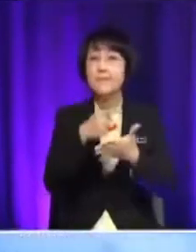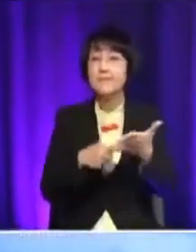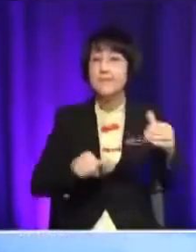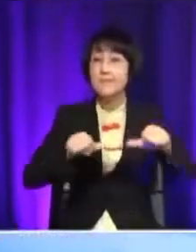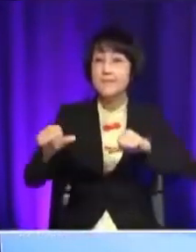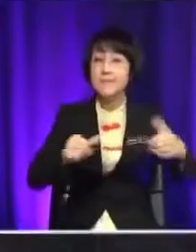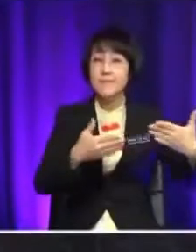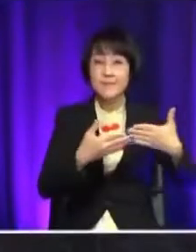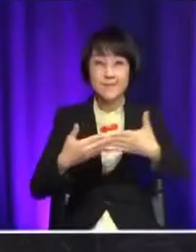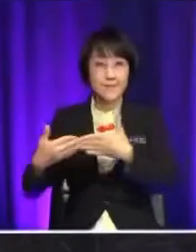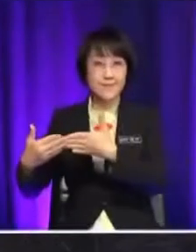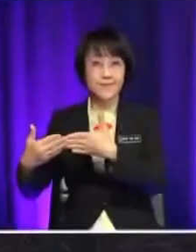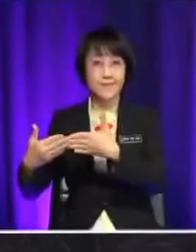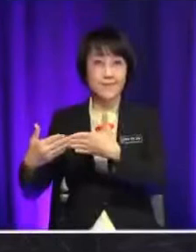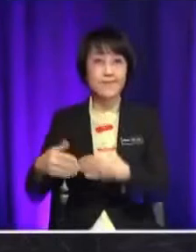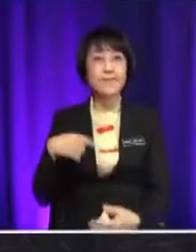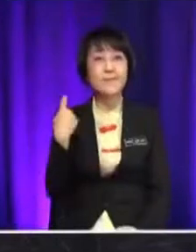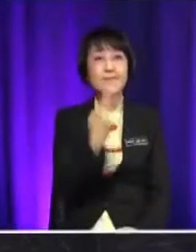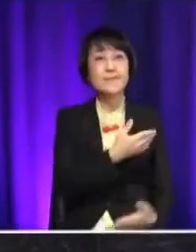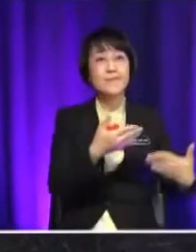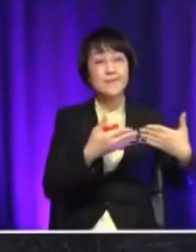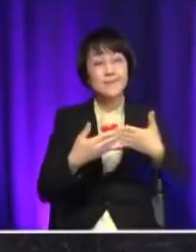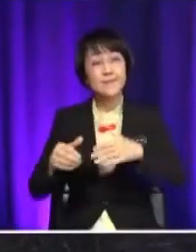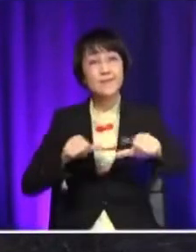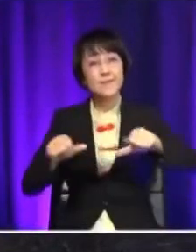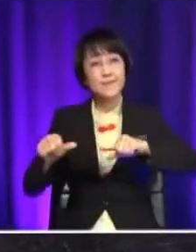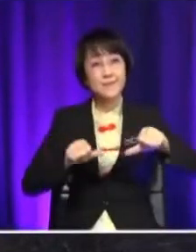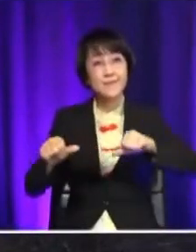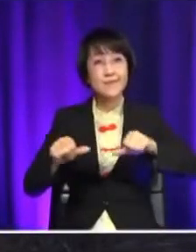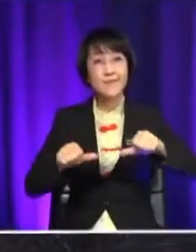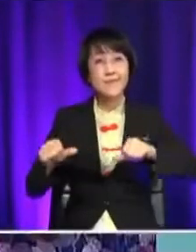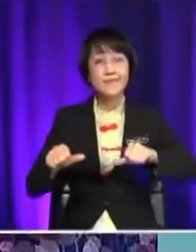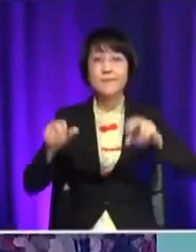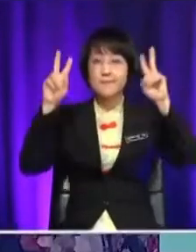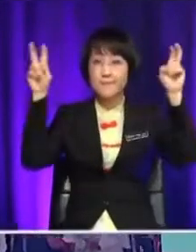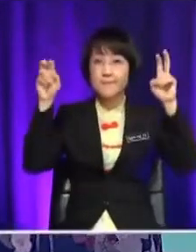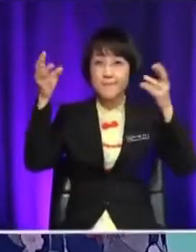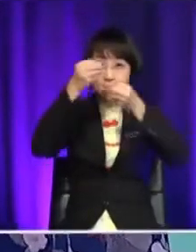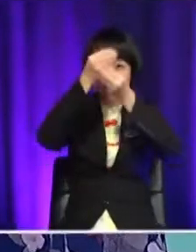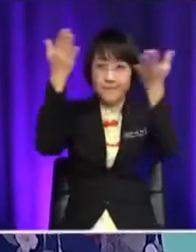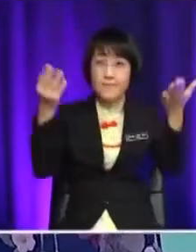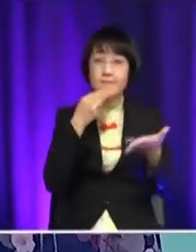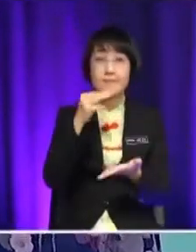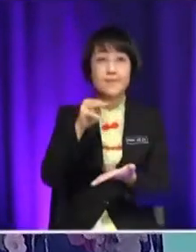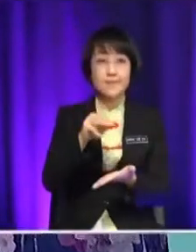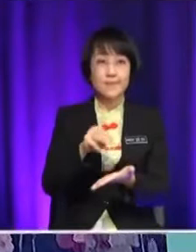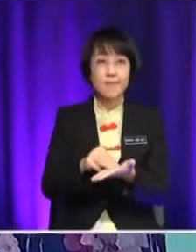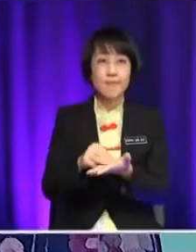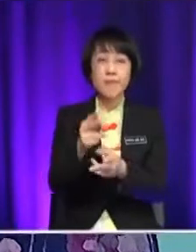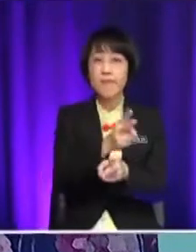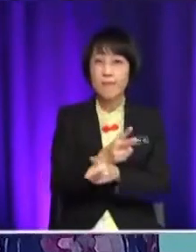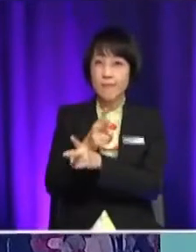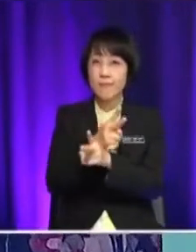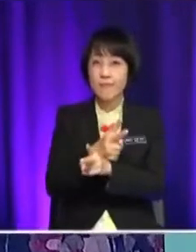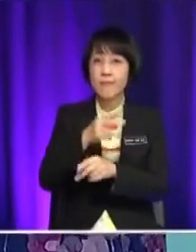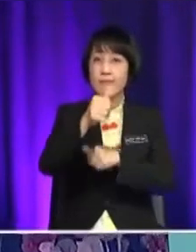Okey, jom kita teruskan dengan aktiviti seterusnya yang bertajuk Sebarkan Mesej